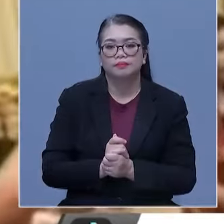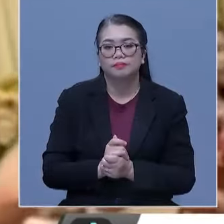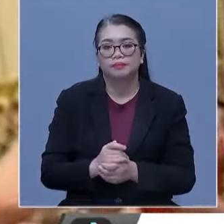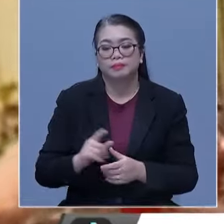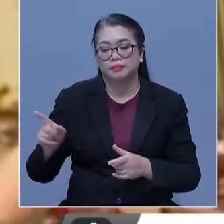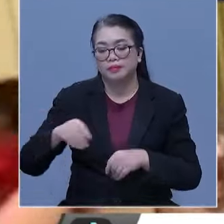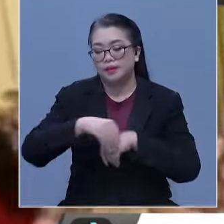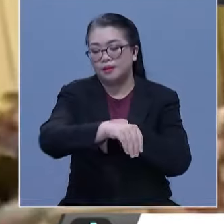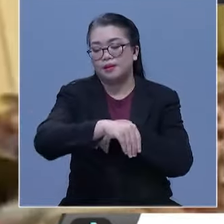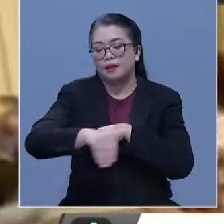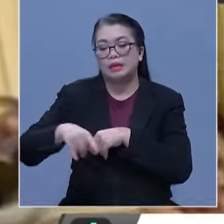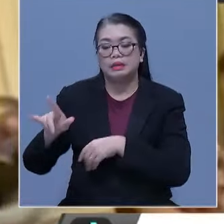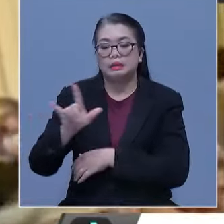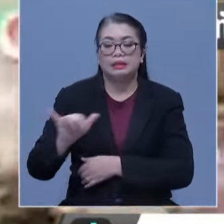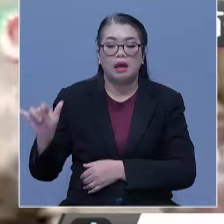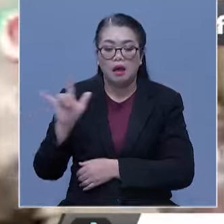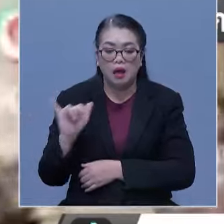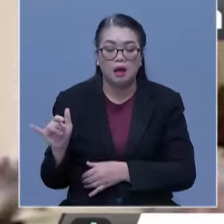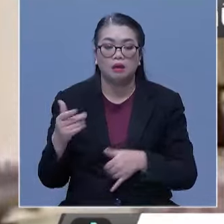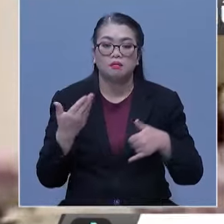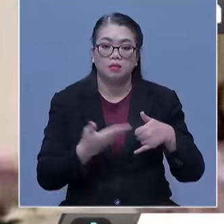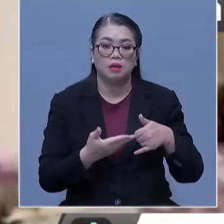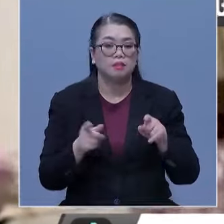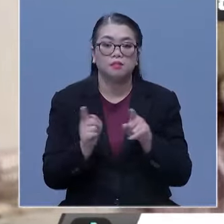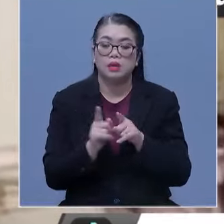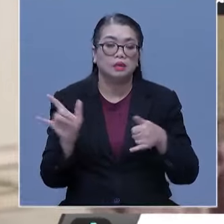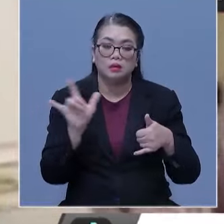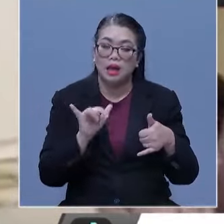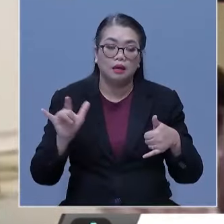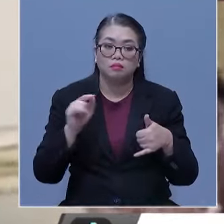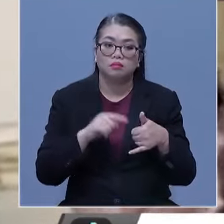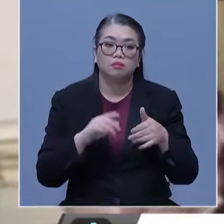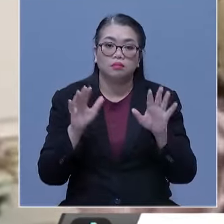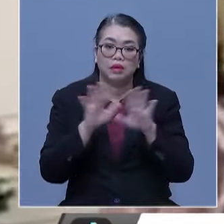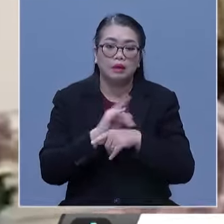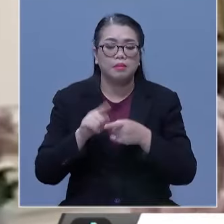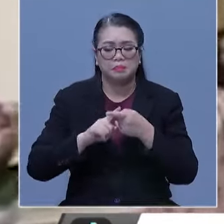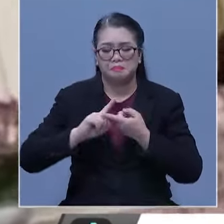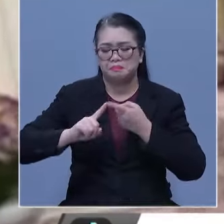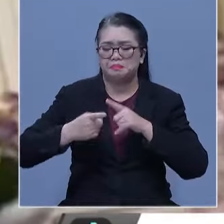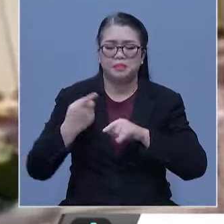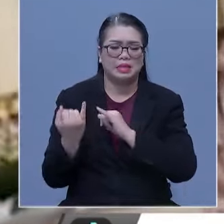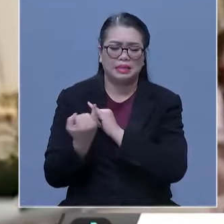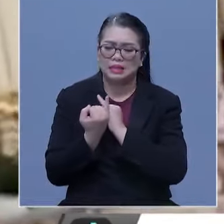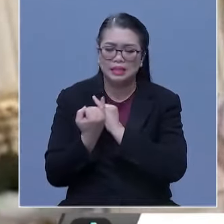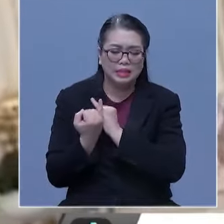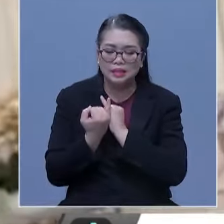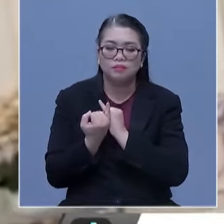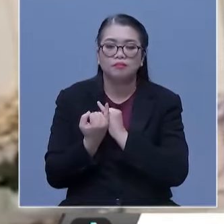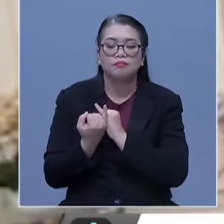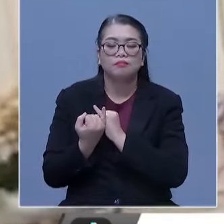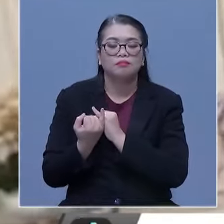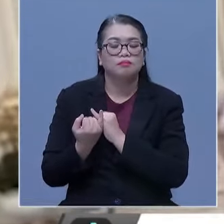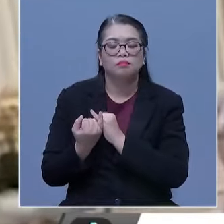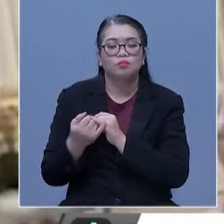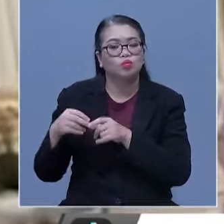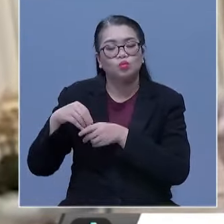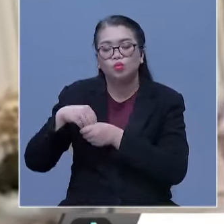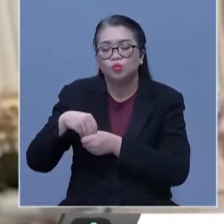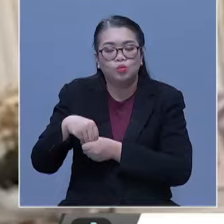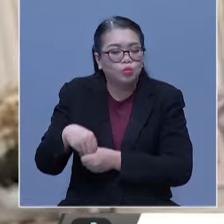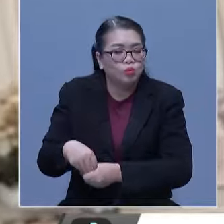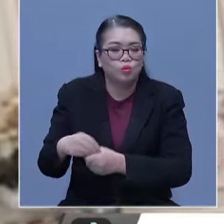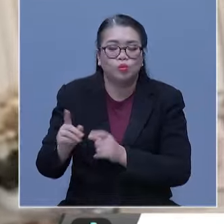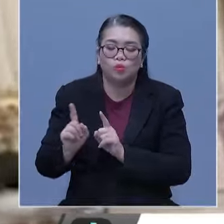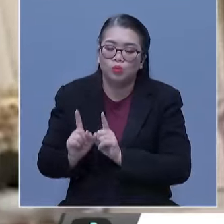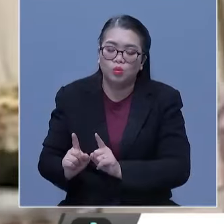บรรดาเครือญาติแล้วคุณทักษิณก็ถูกมองว่าเป็นเป็นเพื่อนสนิทคนนึงใช่มั้ยคะก็ว่าได้นะเอทั้ง